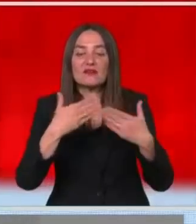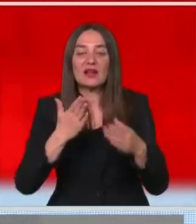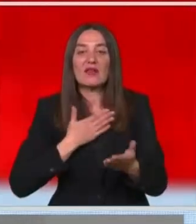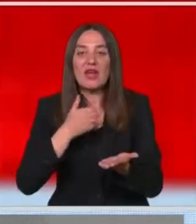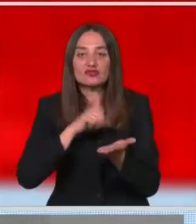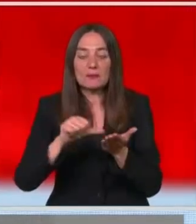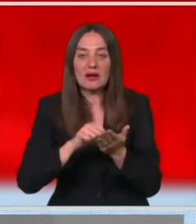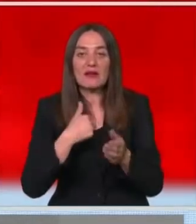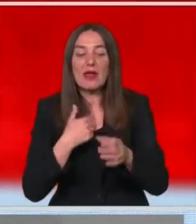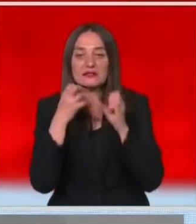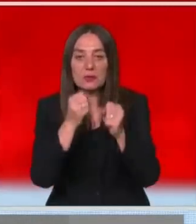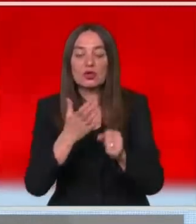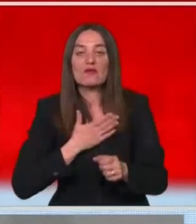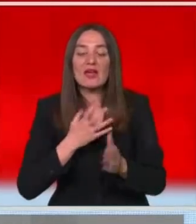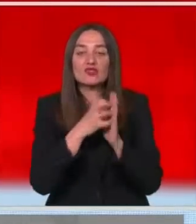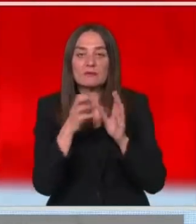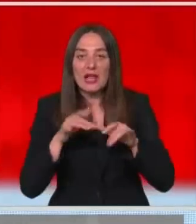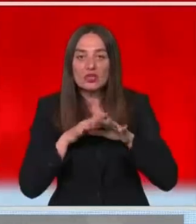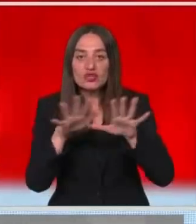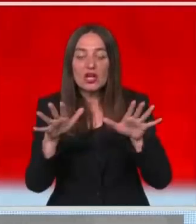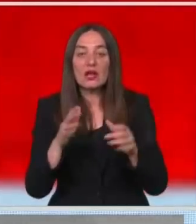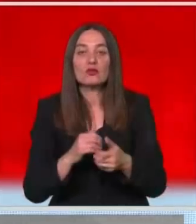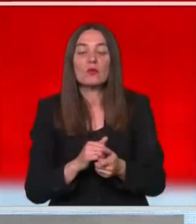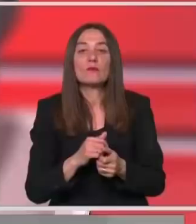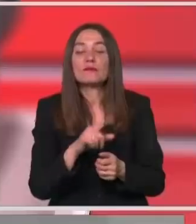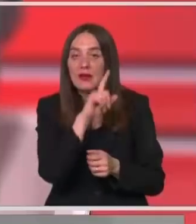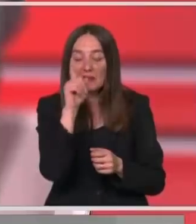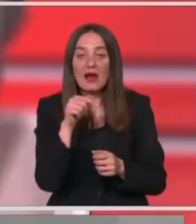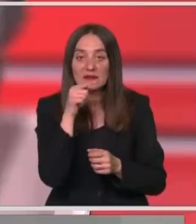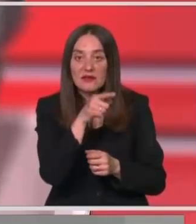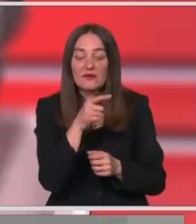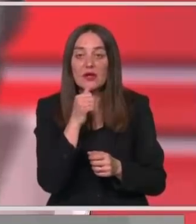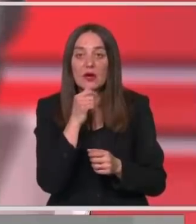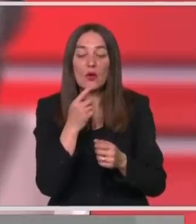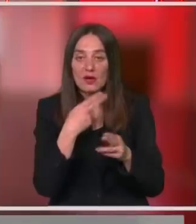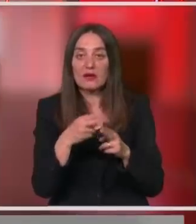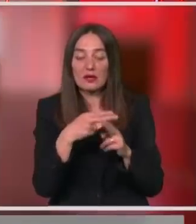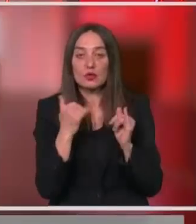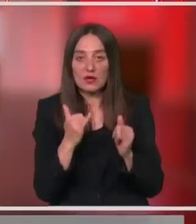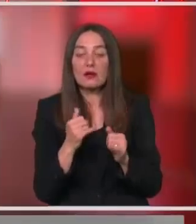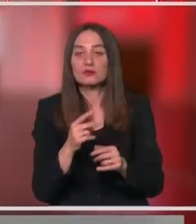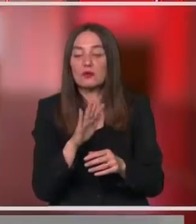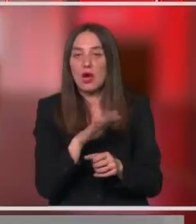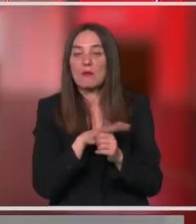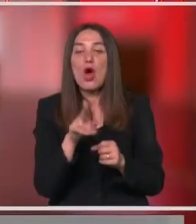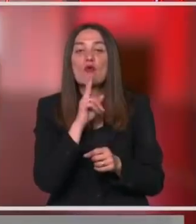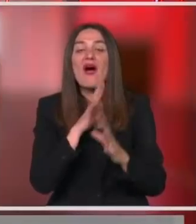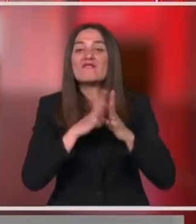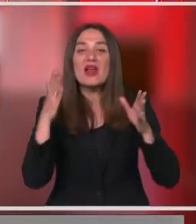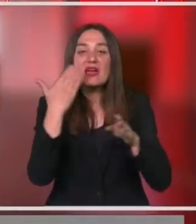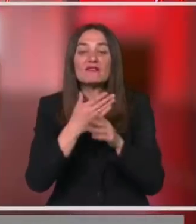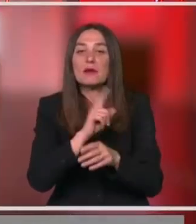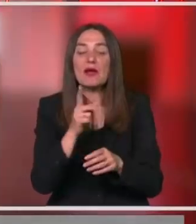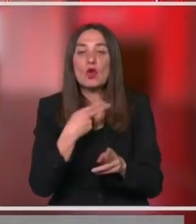naših banaka da nas podrže u našem daljem širenju. Koliko će nam trebati tih kredita? Apsolutno. Jeste. Pa koja velika kompanija? Pa ne